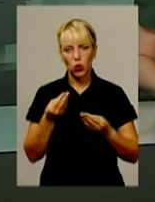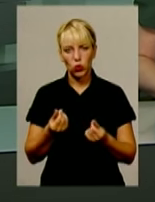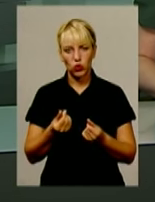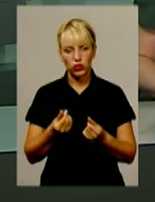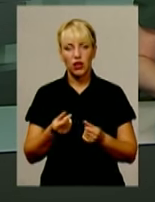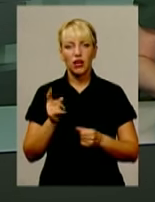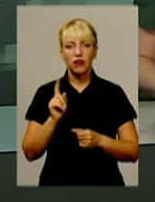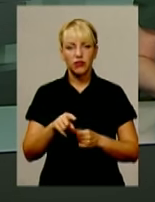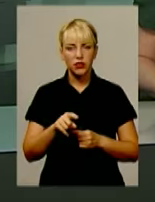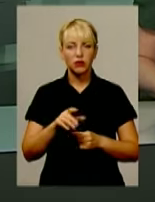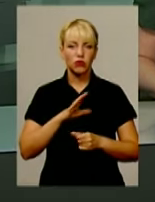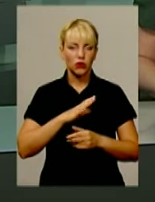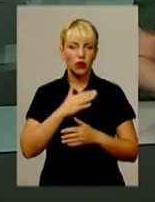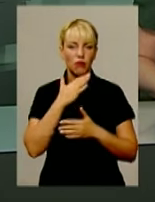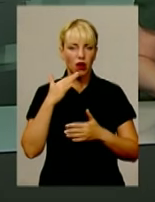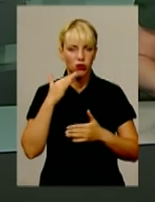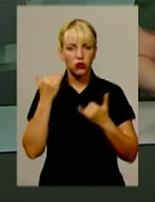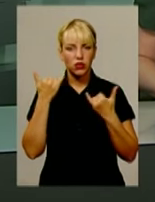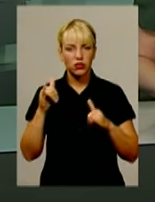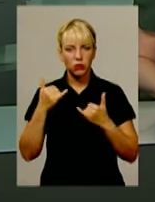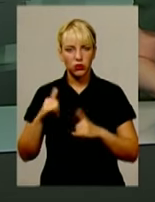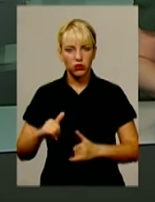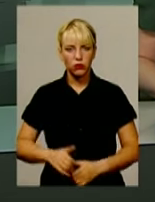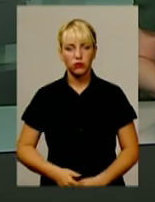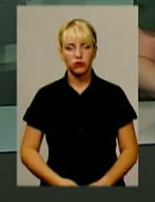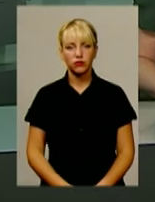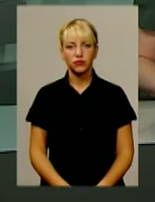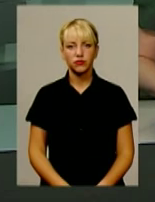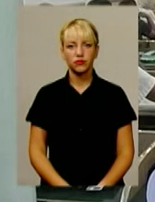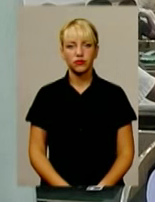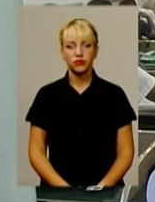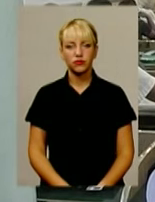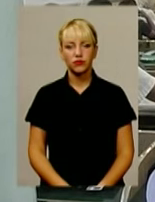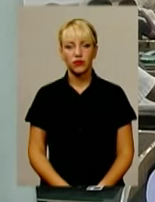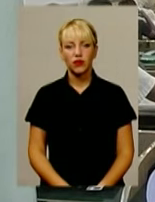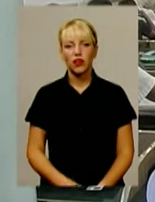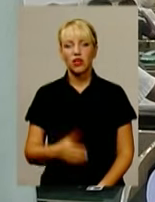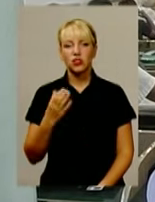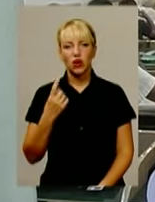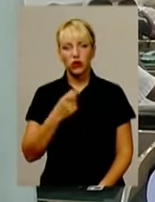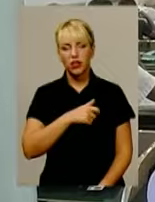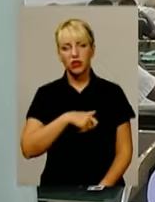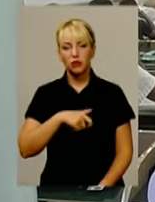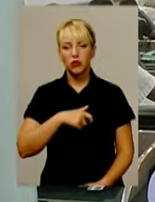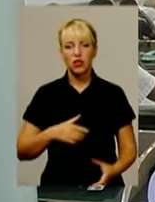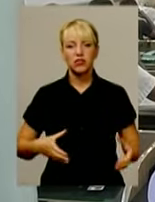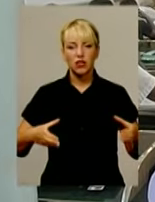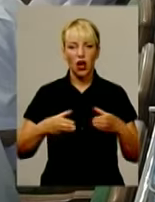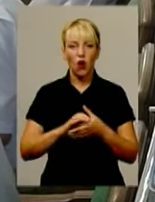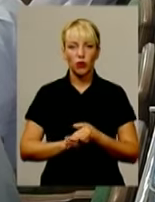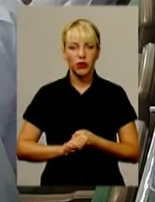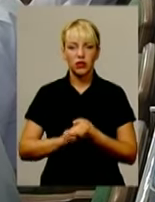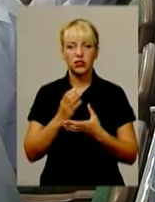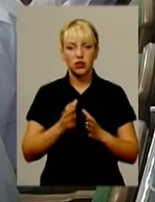не минуло і без несподіванок та полеміки. На ще одне депутатське об'єднання більше.